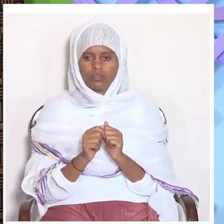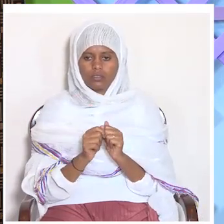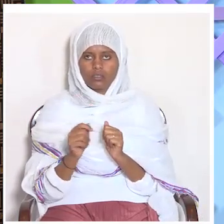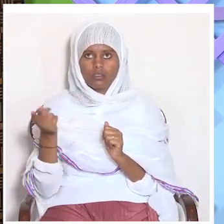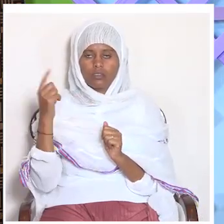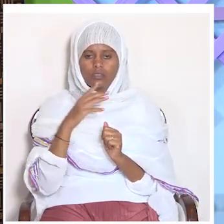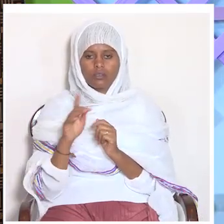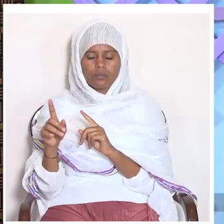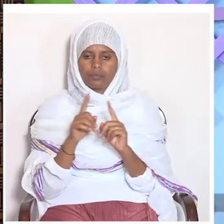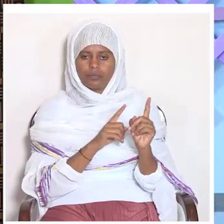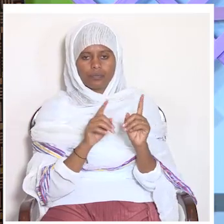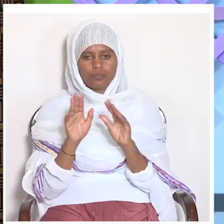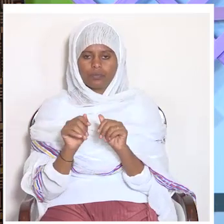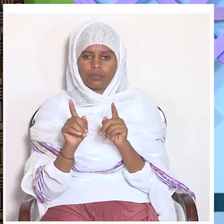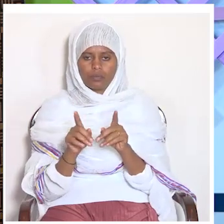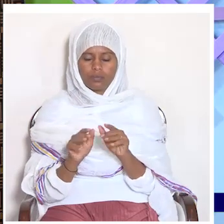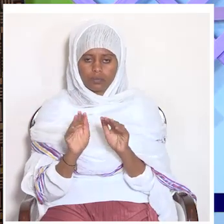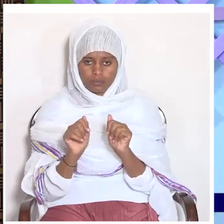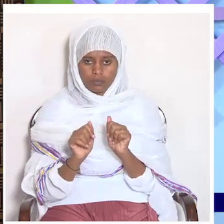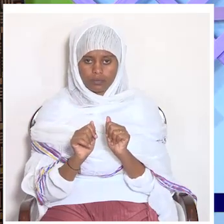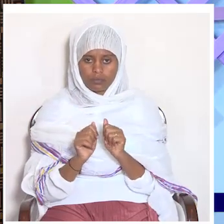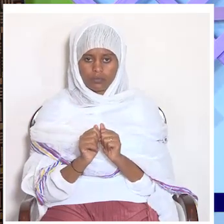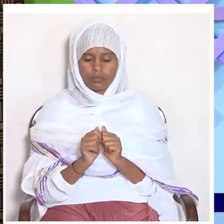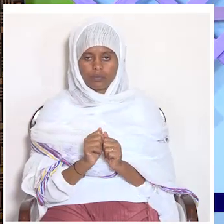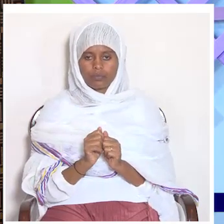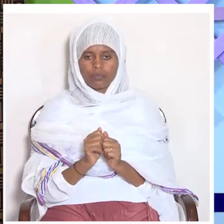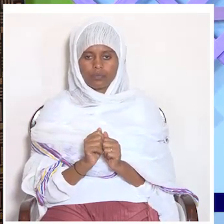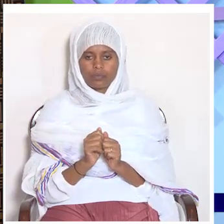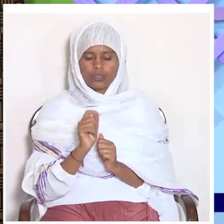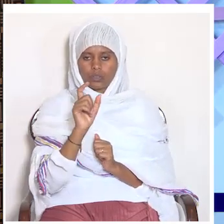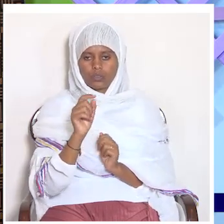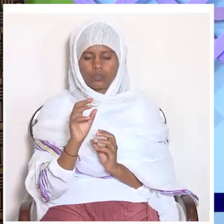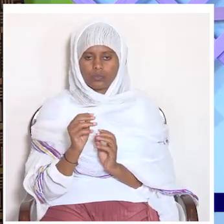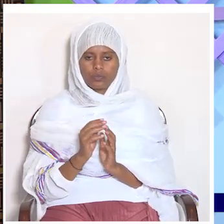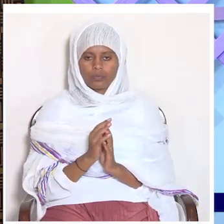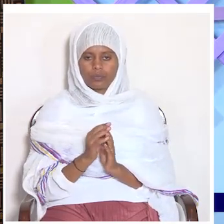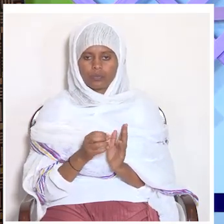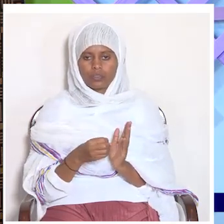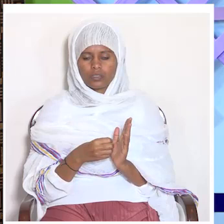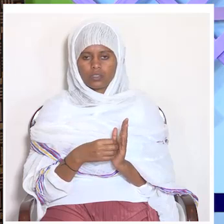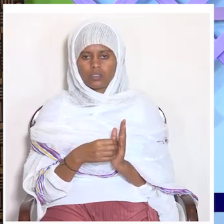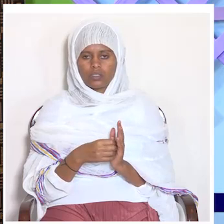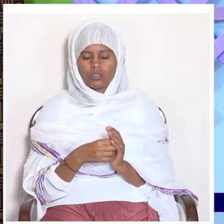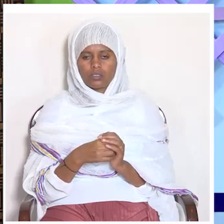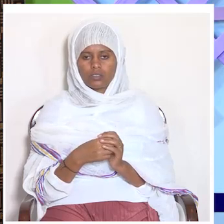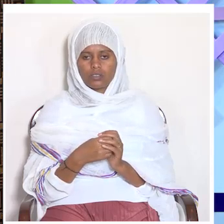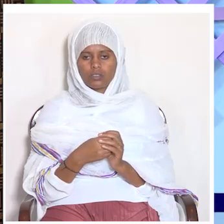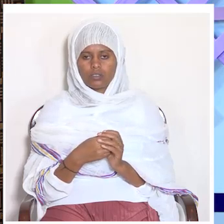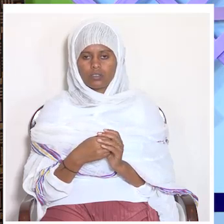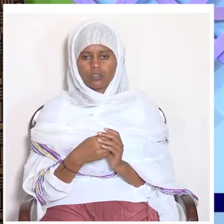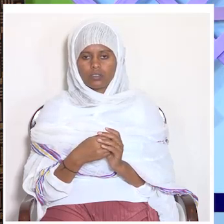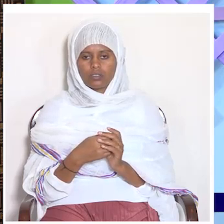ኮይንና ኢና፣ ናይ እግዚኣብሔር ህዝቢ ኮይንና ኢና እሞ ዕምባባ ተመስሊሉ ዘሎ ድማ ንሱ እዩ። ለዚ